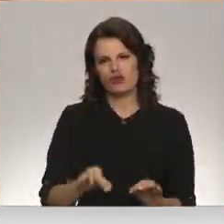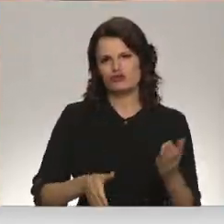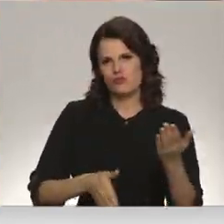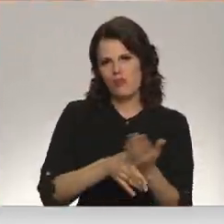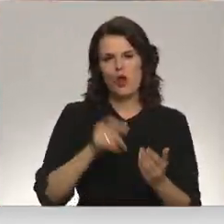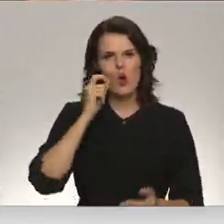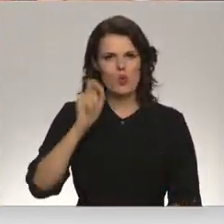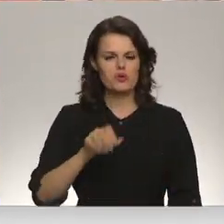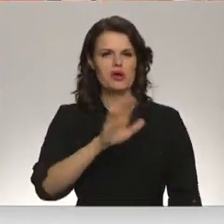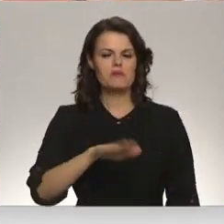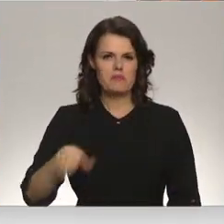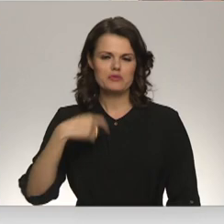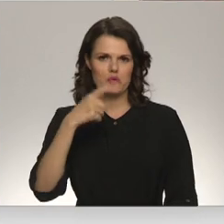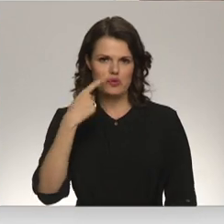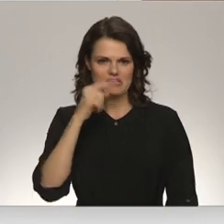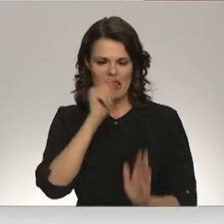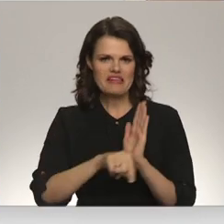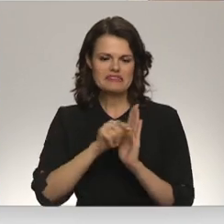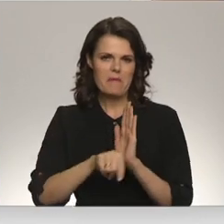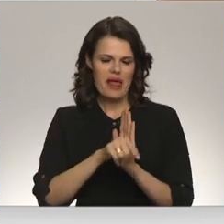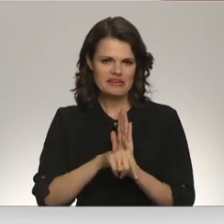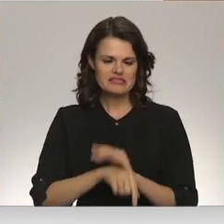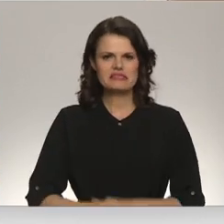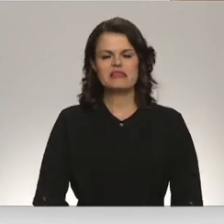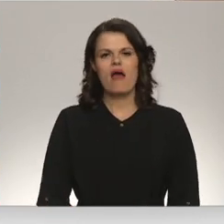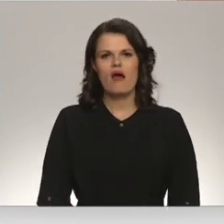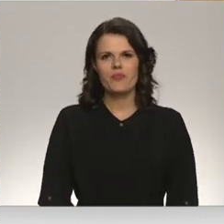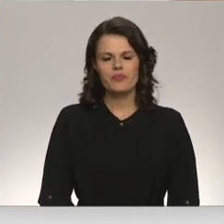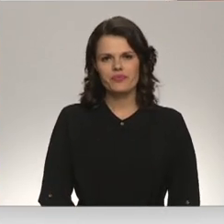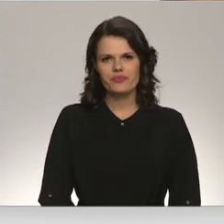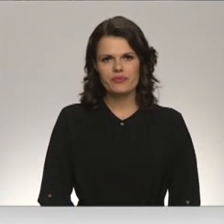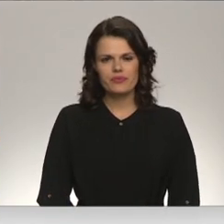bērniem, apstiprina inspekcijā. Ieva Benevelda, Lans Peršavits, Skrundas televīzija.